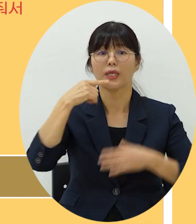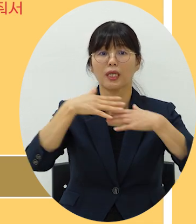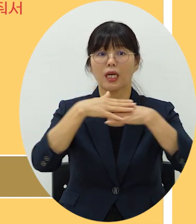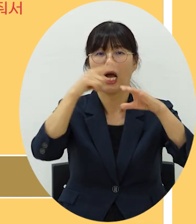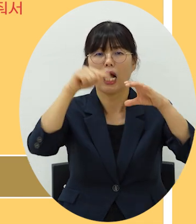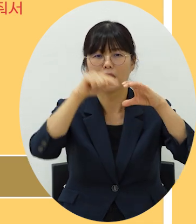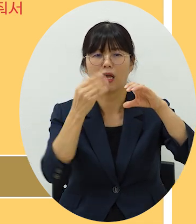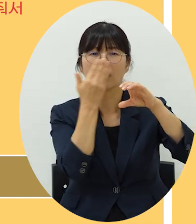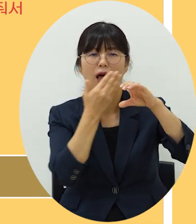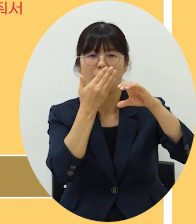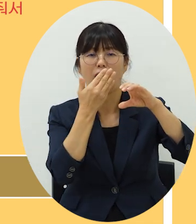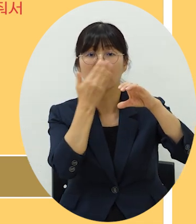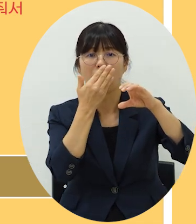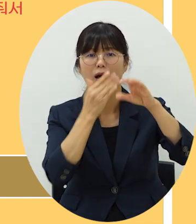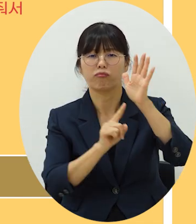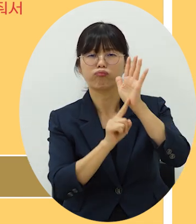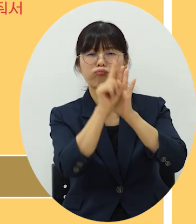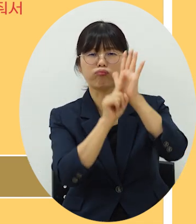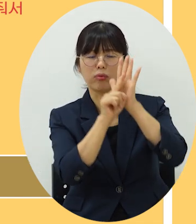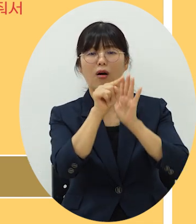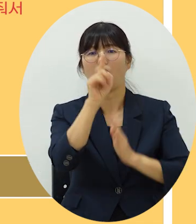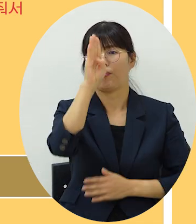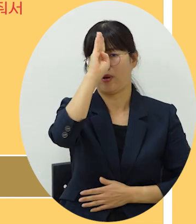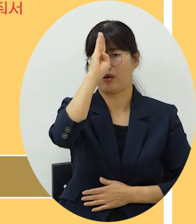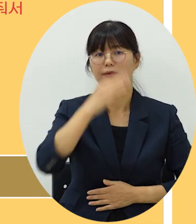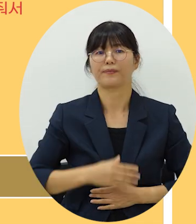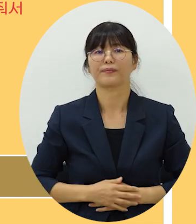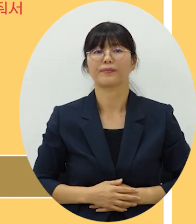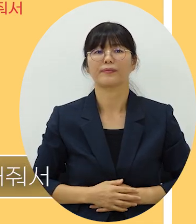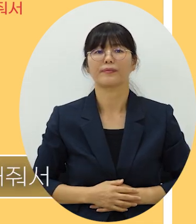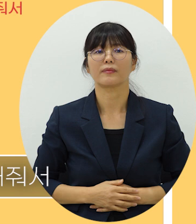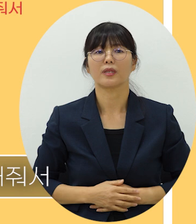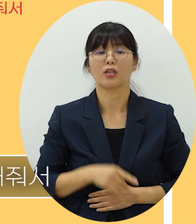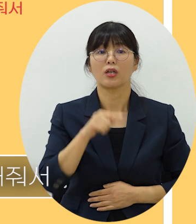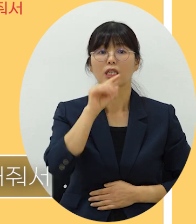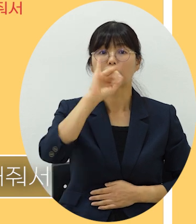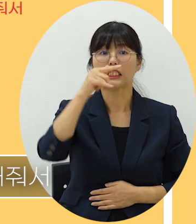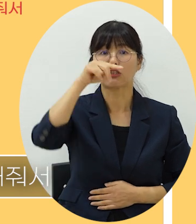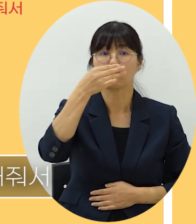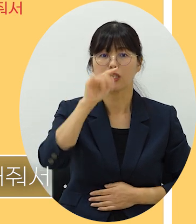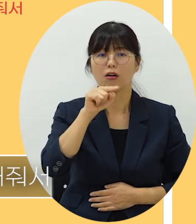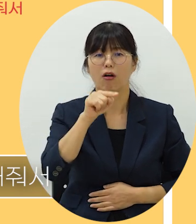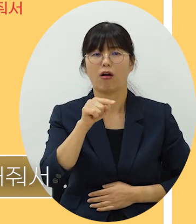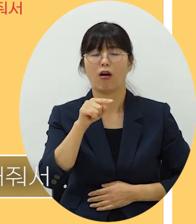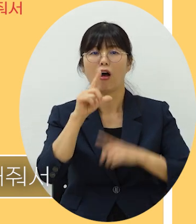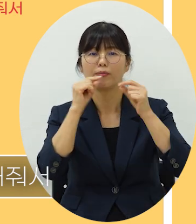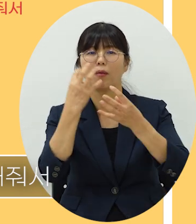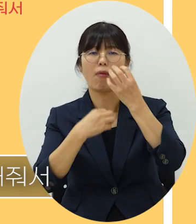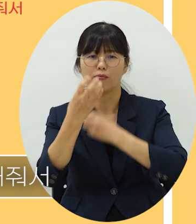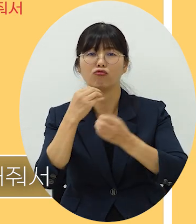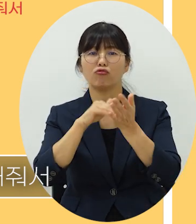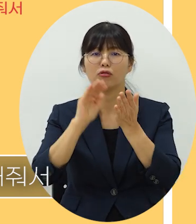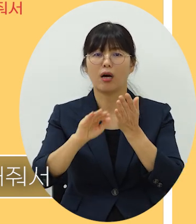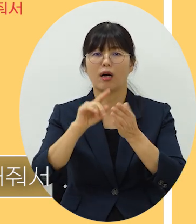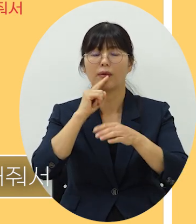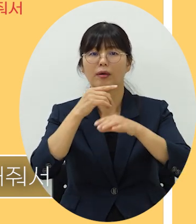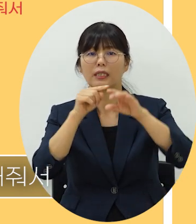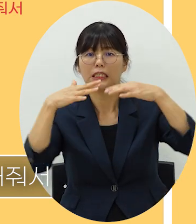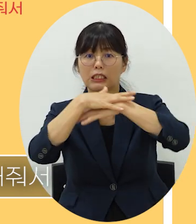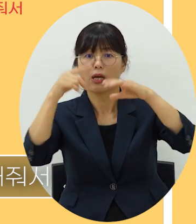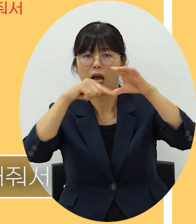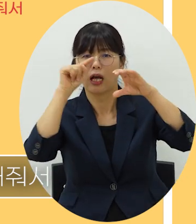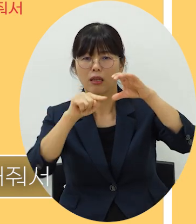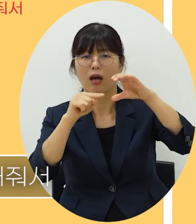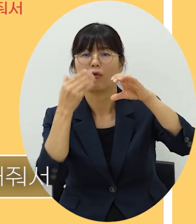내 포도당 농도, 즉 혈당 수치가 높아지는 병입니다. 여기서 인슐린은 음식물 섭취 후 혈액 내에 있는